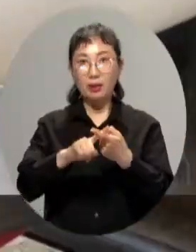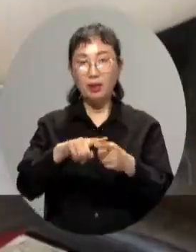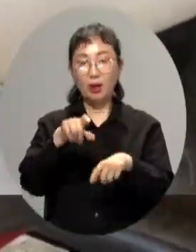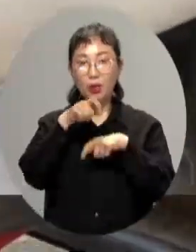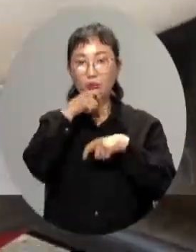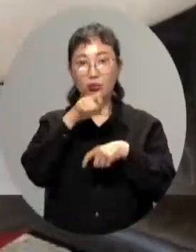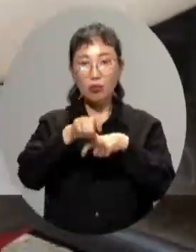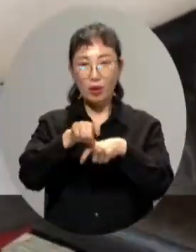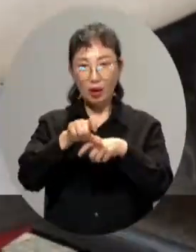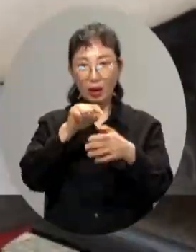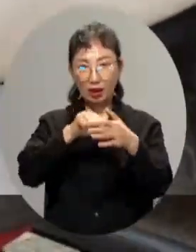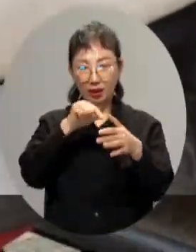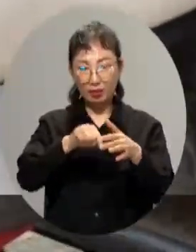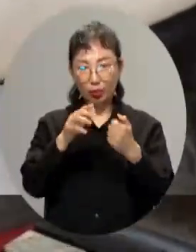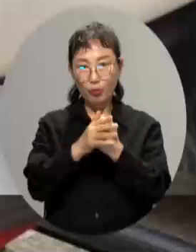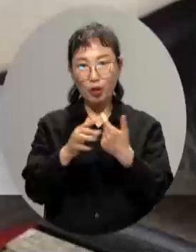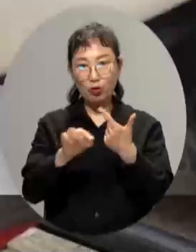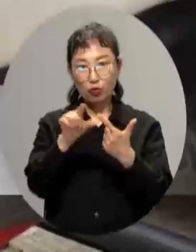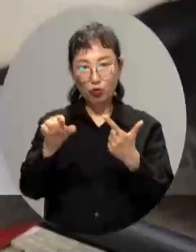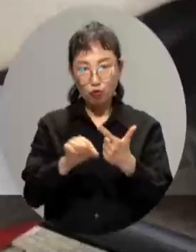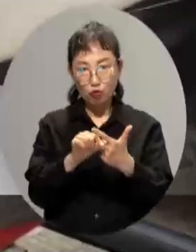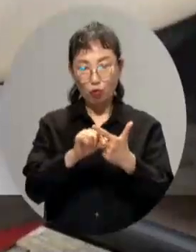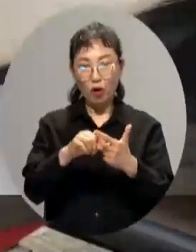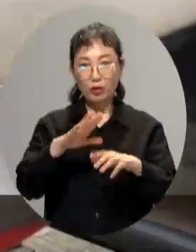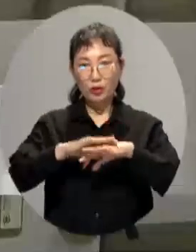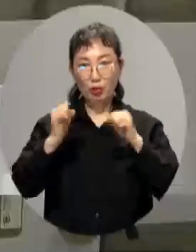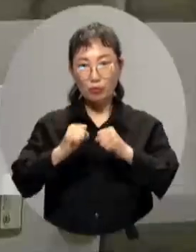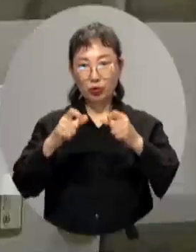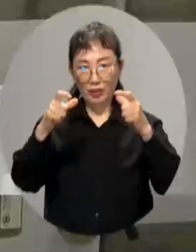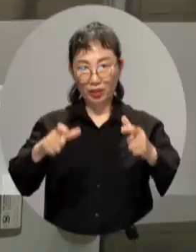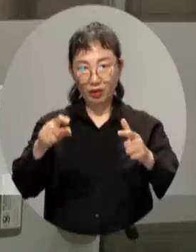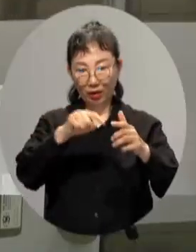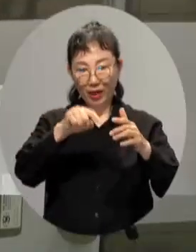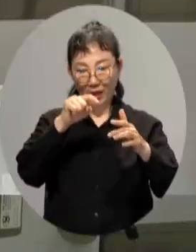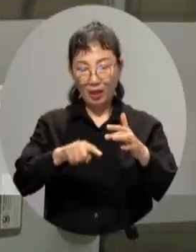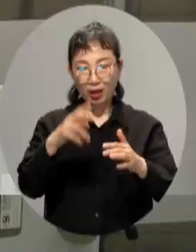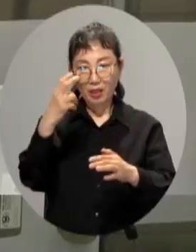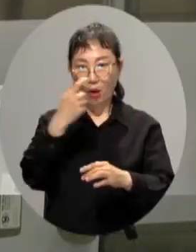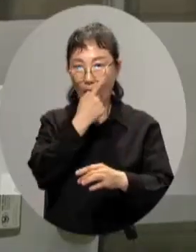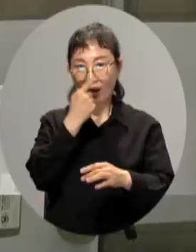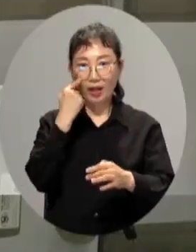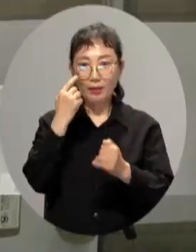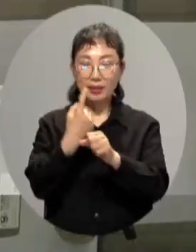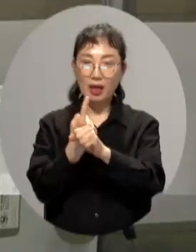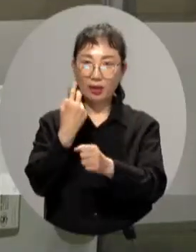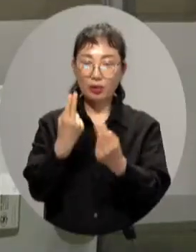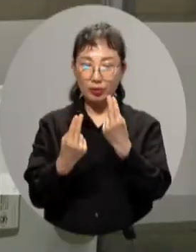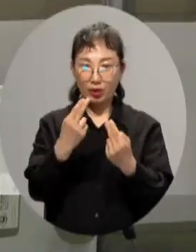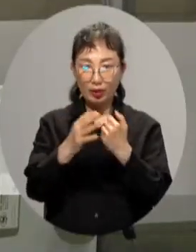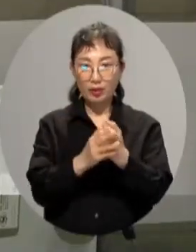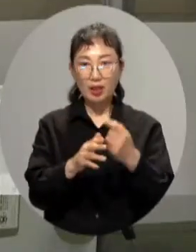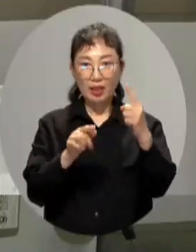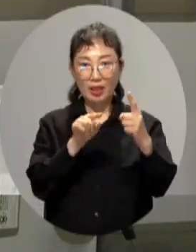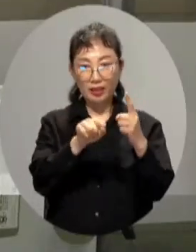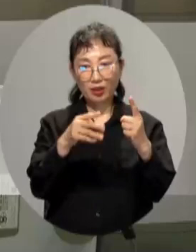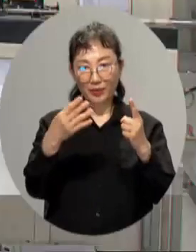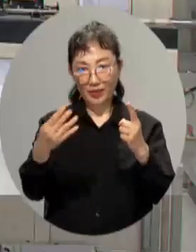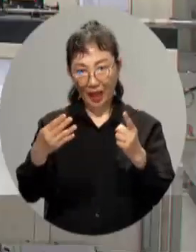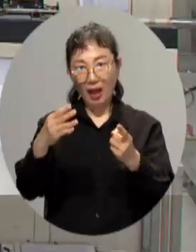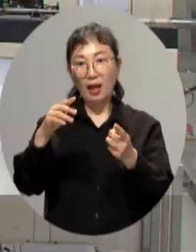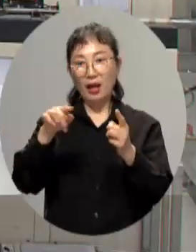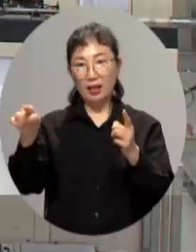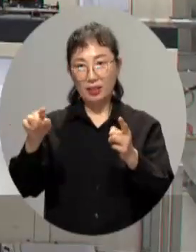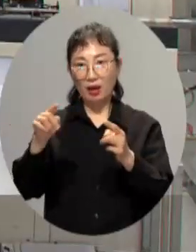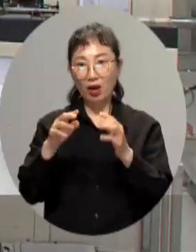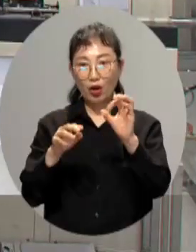전주사무소에 따르면 6월 전라북도 광공업 생산과 출하는 각각 전년대비 1.4%, 0.9%